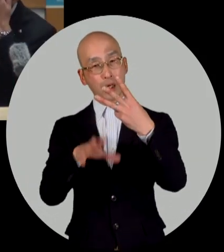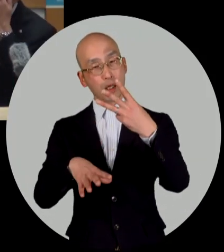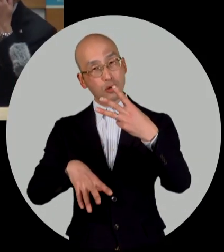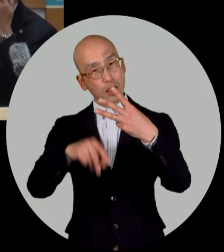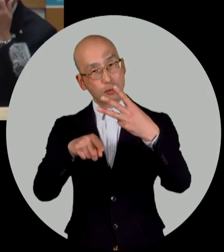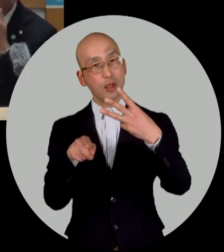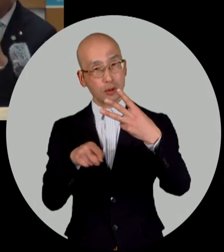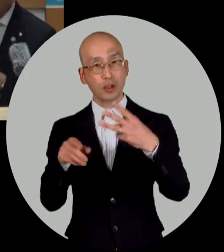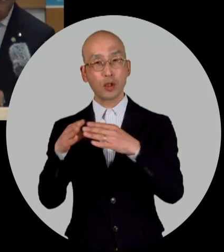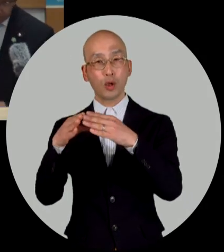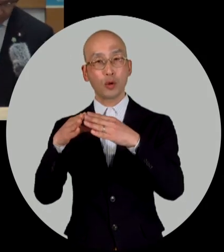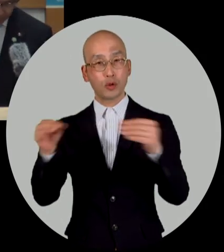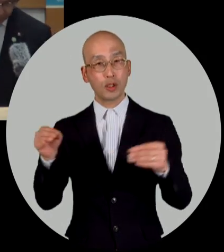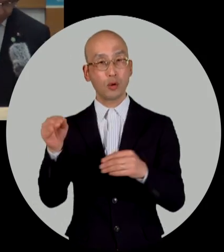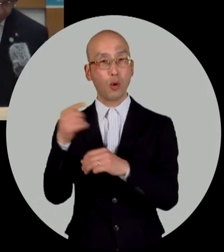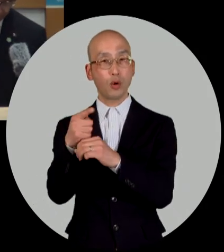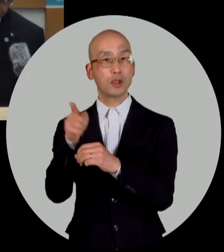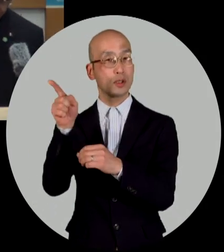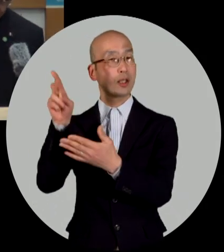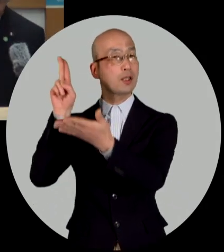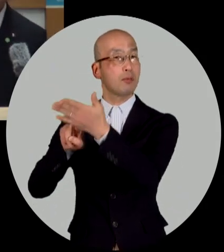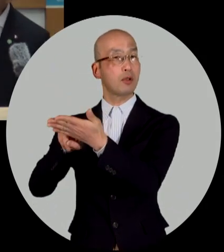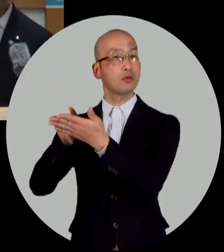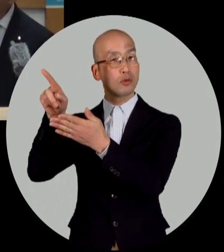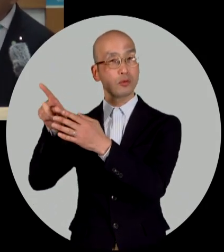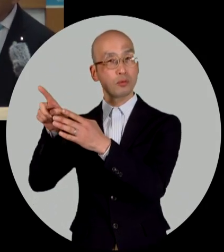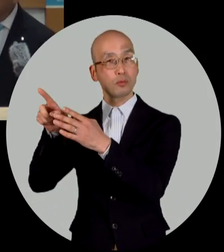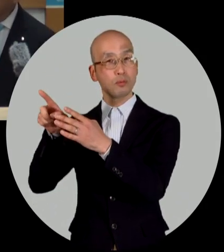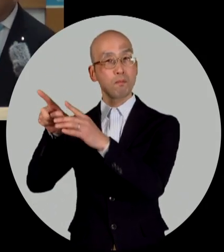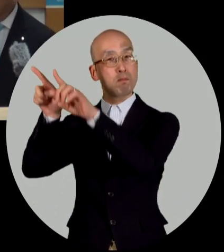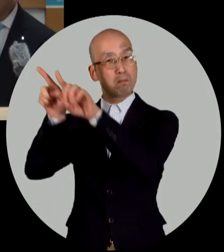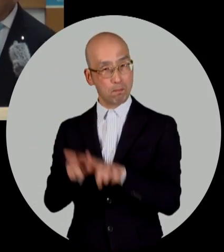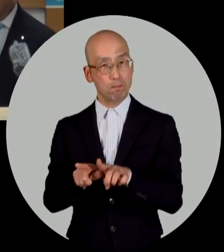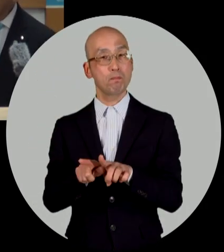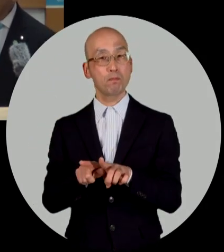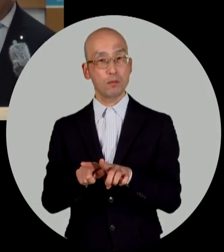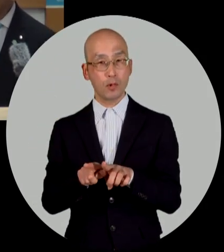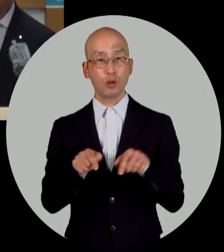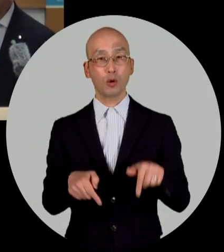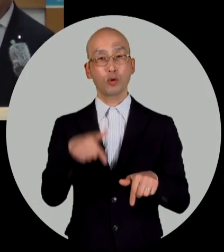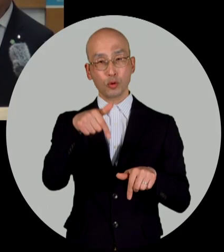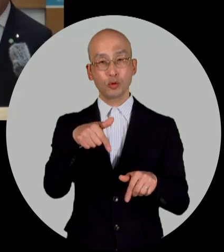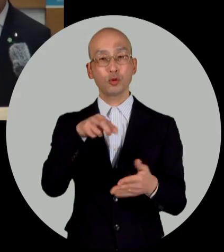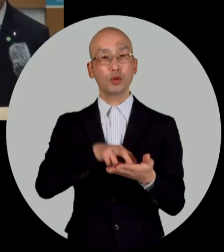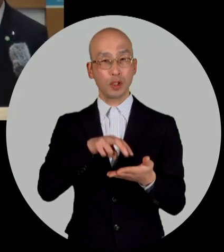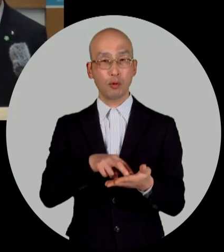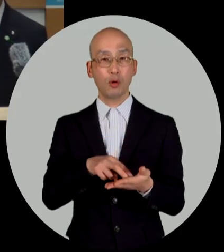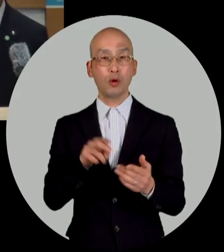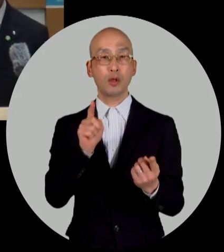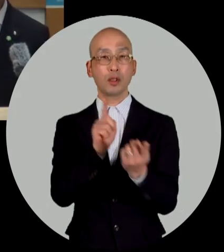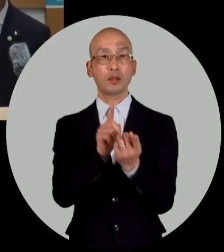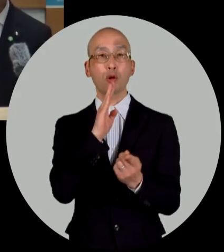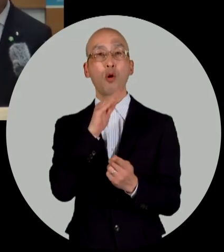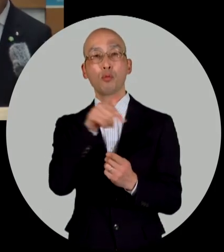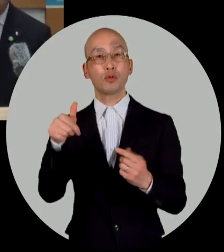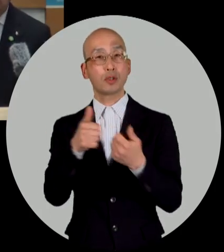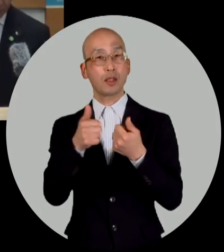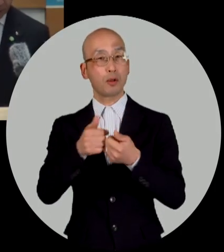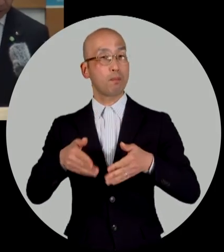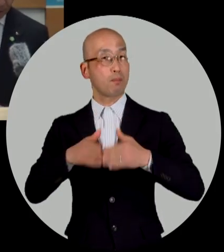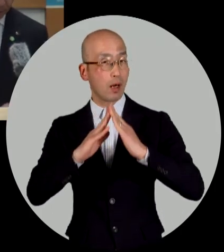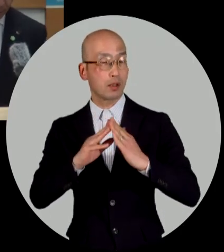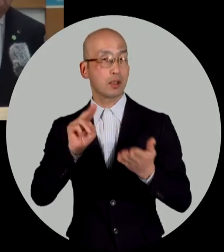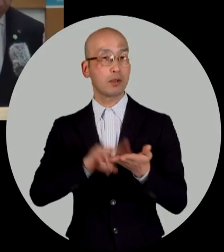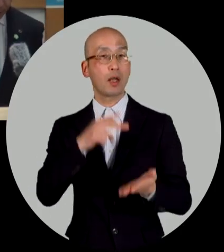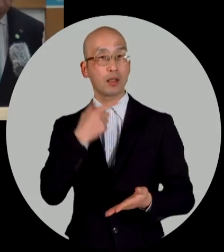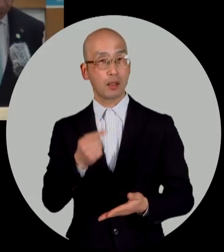国の方針等が決まることになっておりますので、それを踏まえまして共同でも対策本部会議を開いて決定をしてい